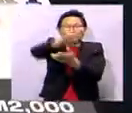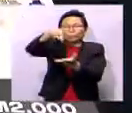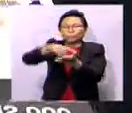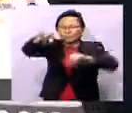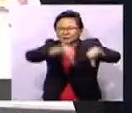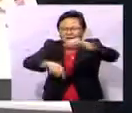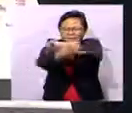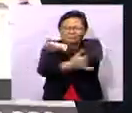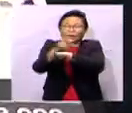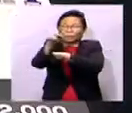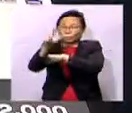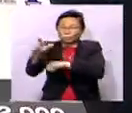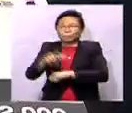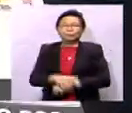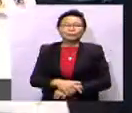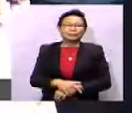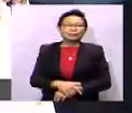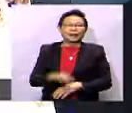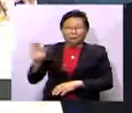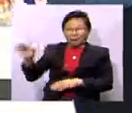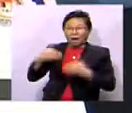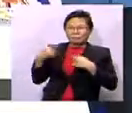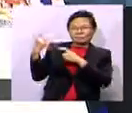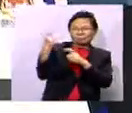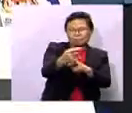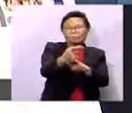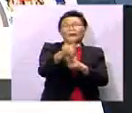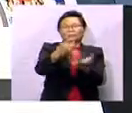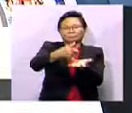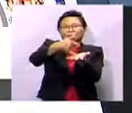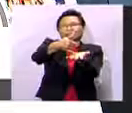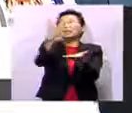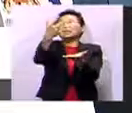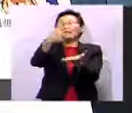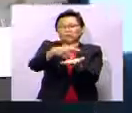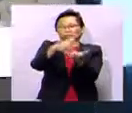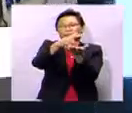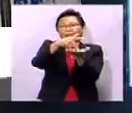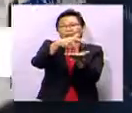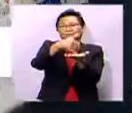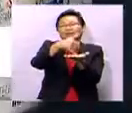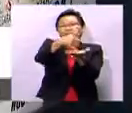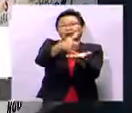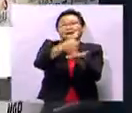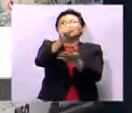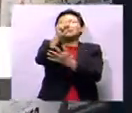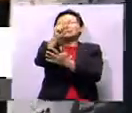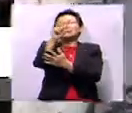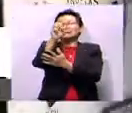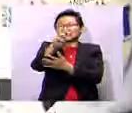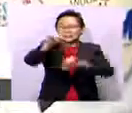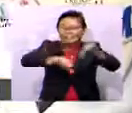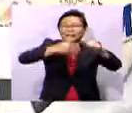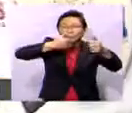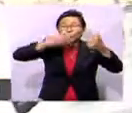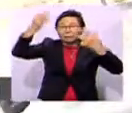Sains Negara Kuala Lumpur. Beliau turut menyampaikan tiga anugerah utama, iaitu anugerah khas STEM, anugerah sains